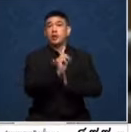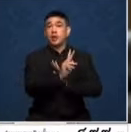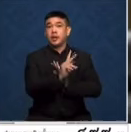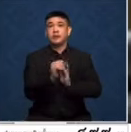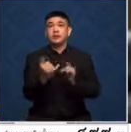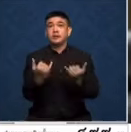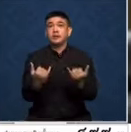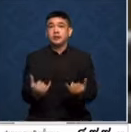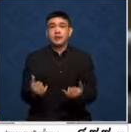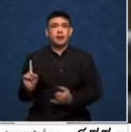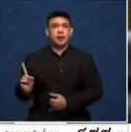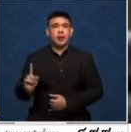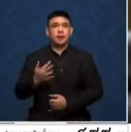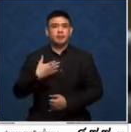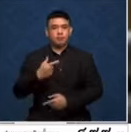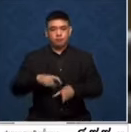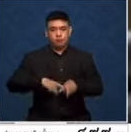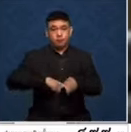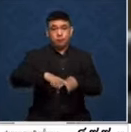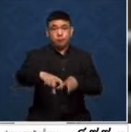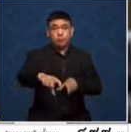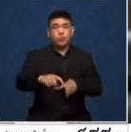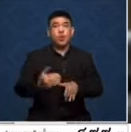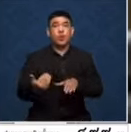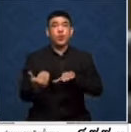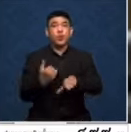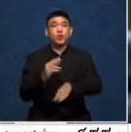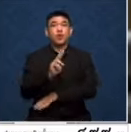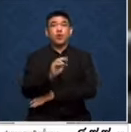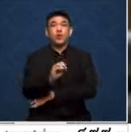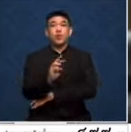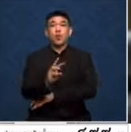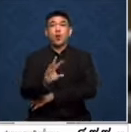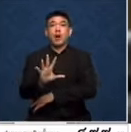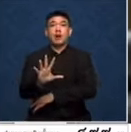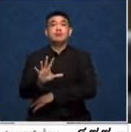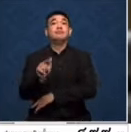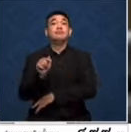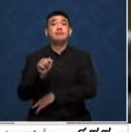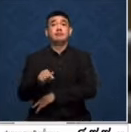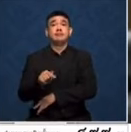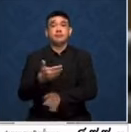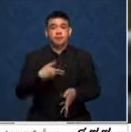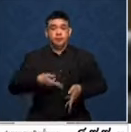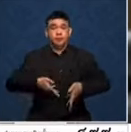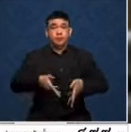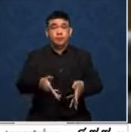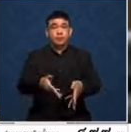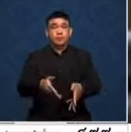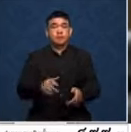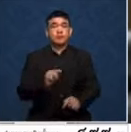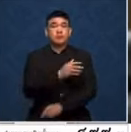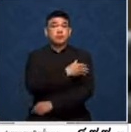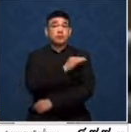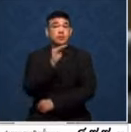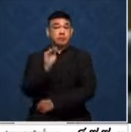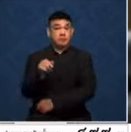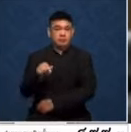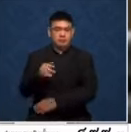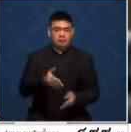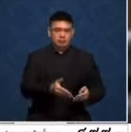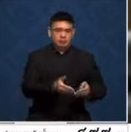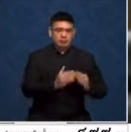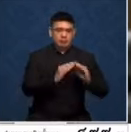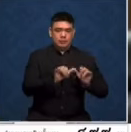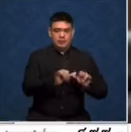ค่ะเนื่องจากตลอดแนวถนน2065ค่ะโดยเฉพาะอย่างยิ่งบริเวณเทศบาลค่ะที่เพิ่งก่อสร้าง